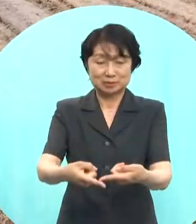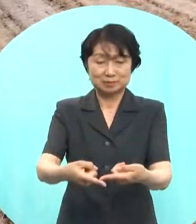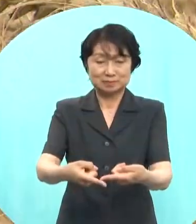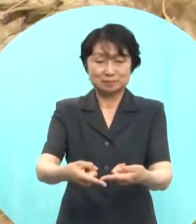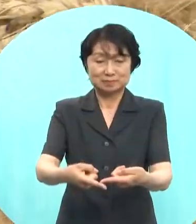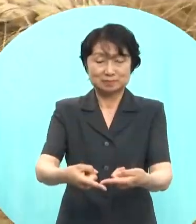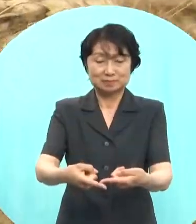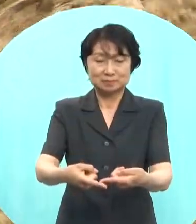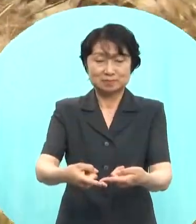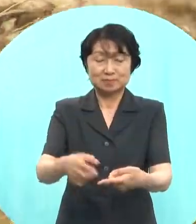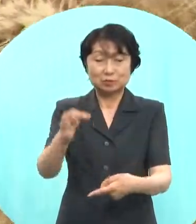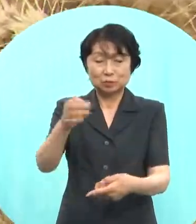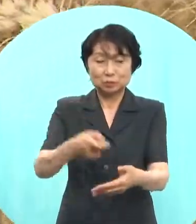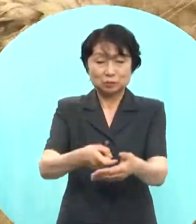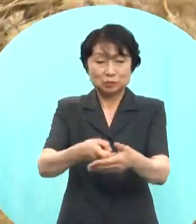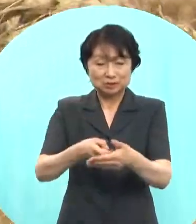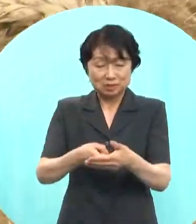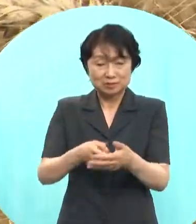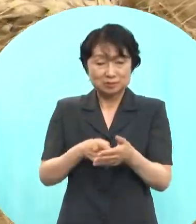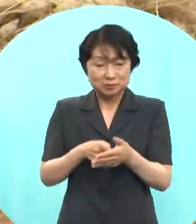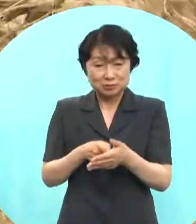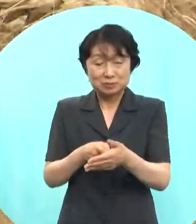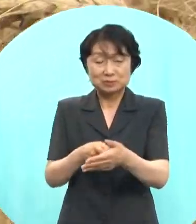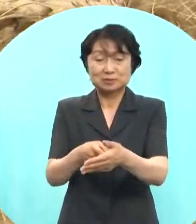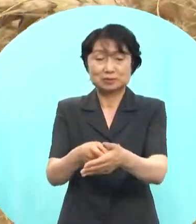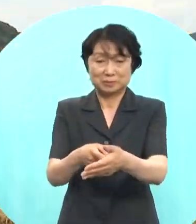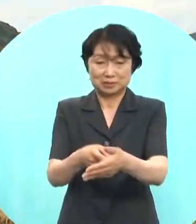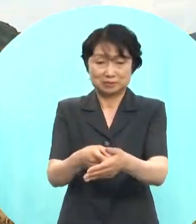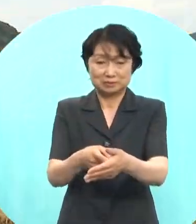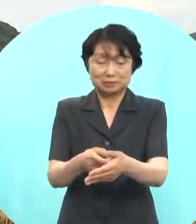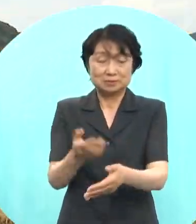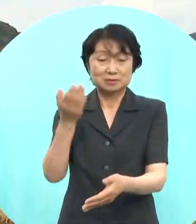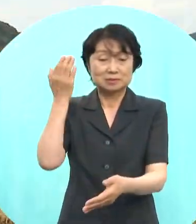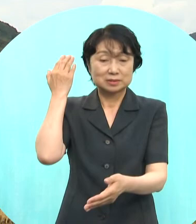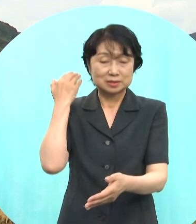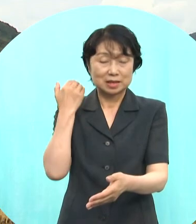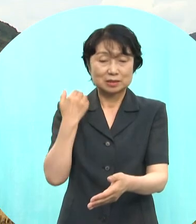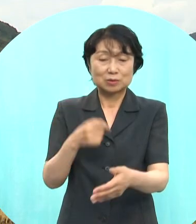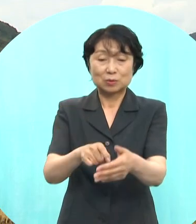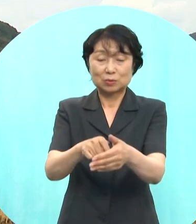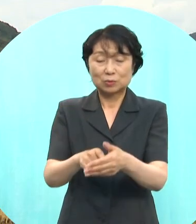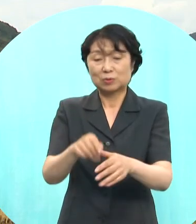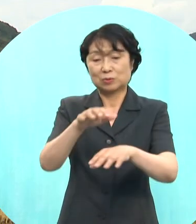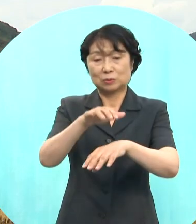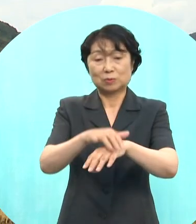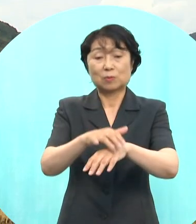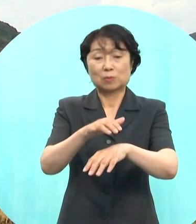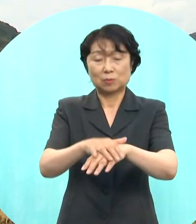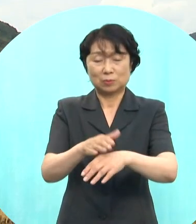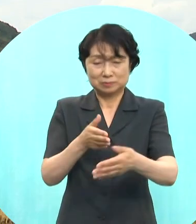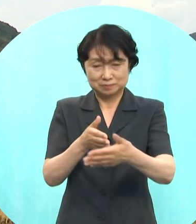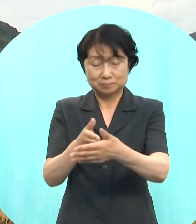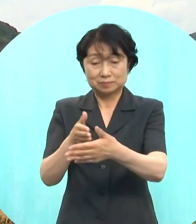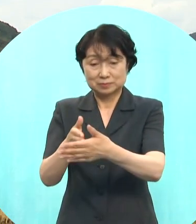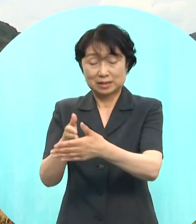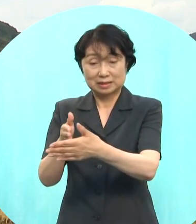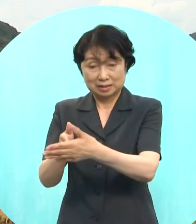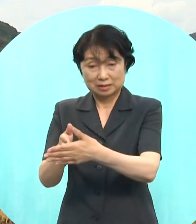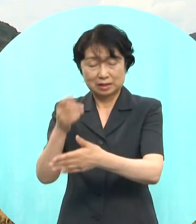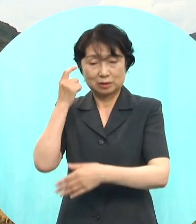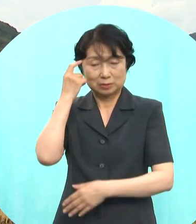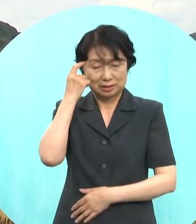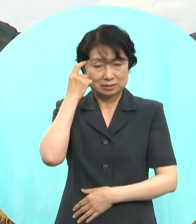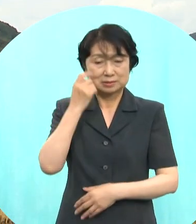。コストの削減にも努めてきましたが、従来型の農業に限界を感じていました